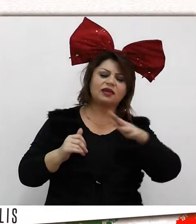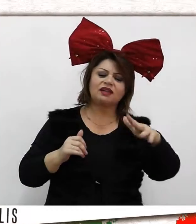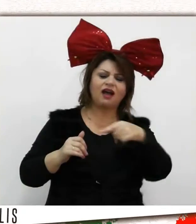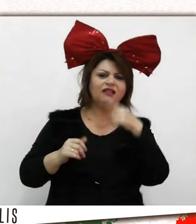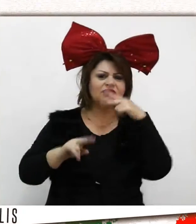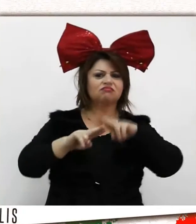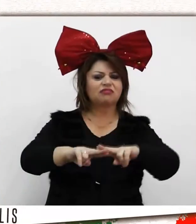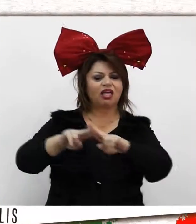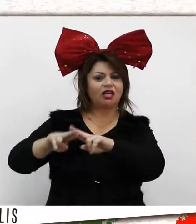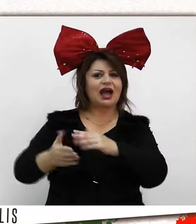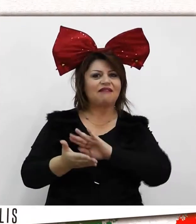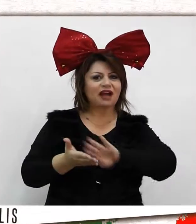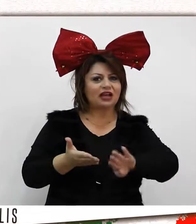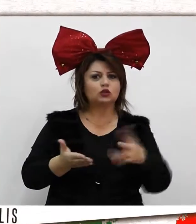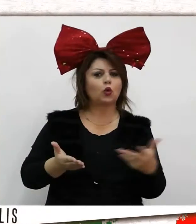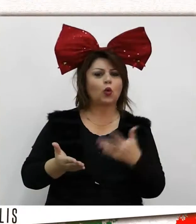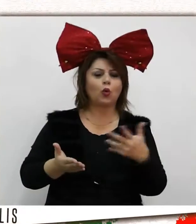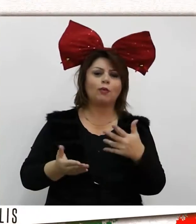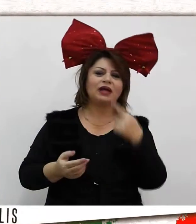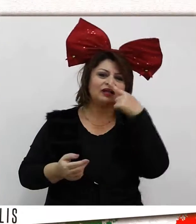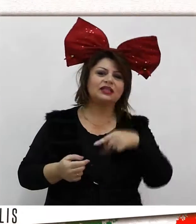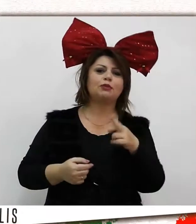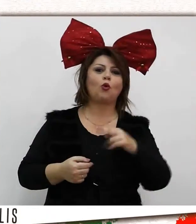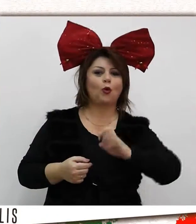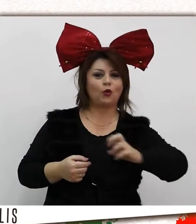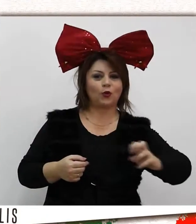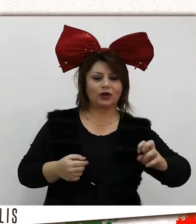per creare delle decorazioni bicolore per il vostro dolce.